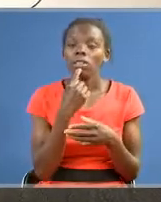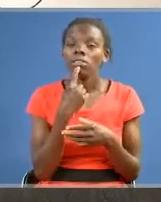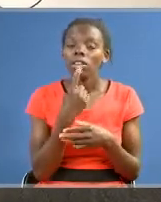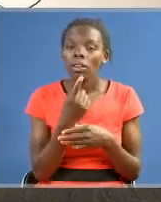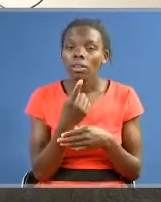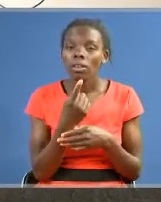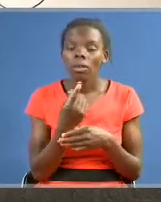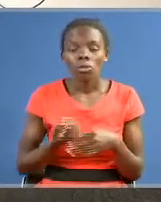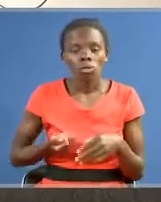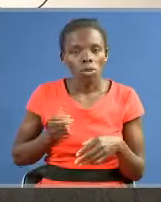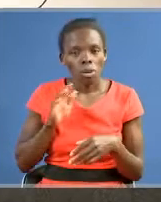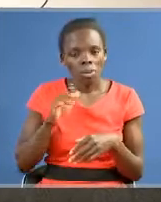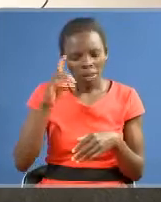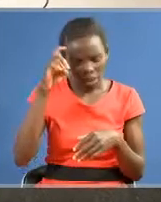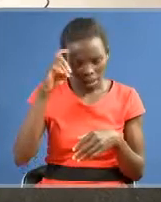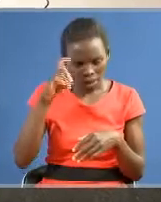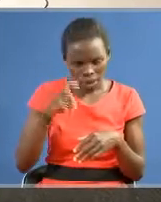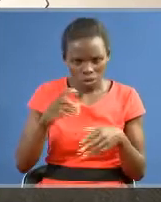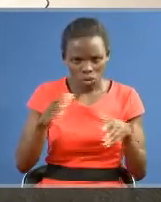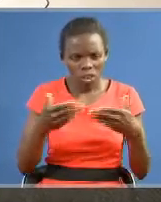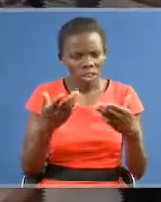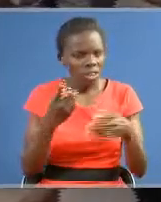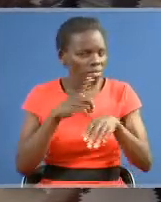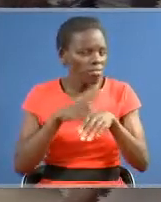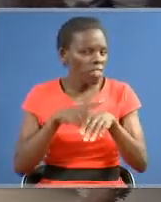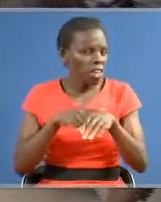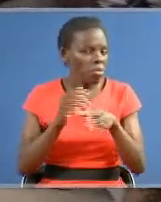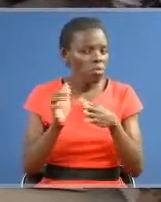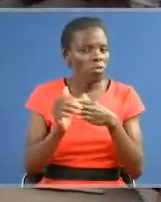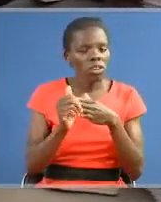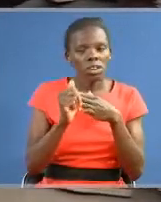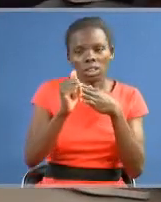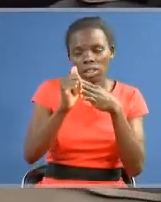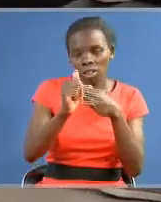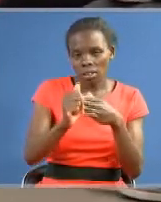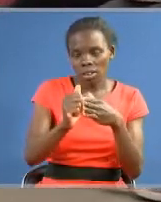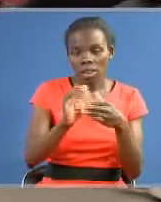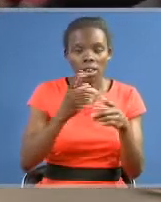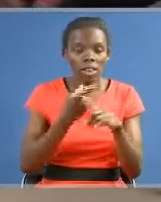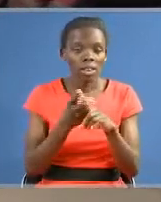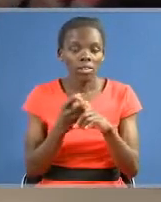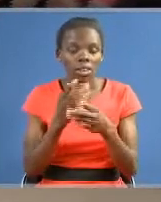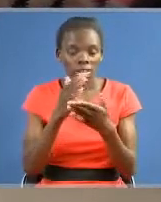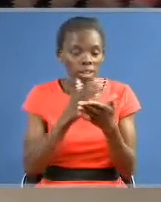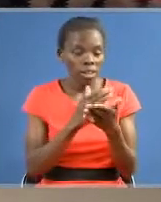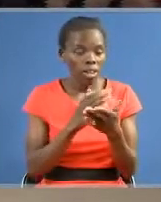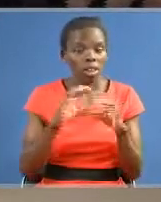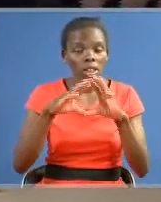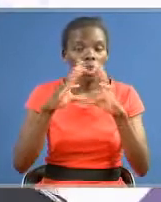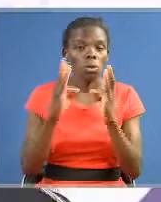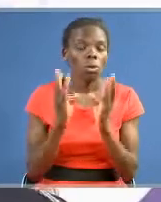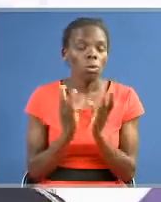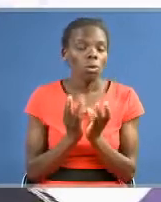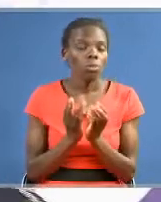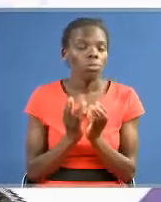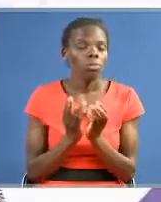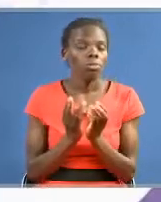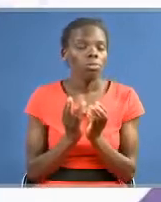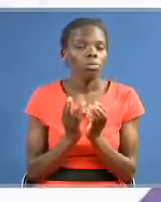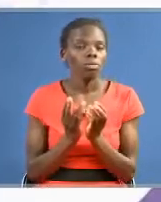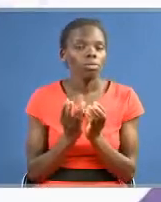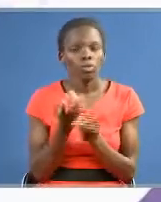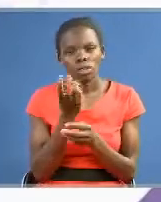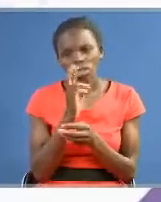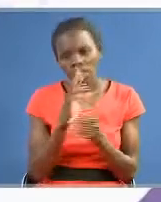kuwa wanawake wanafaa kuanza kukumbatia nafasi za uongozi katika sekta mbalimbali humu nchini. Na pia tukiangalia tu